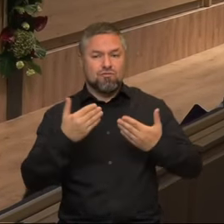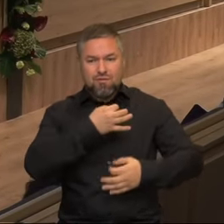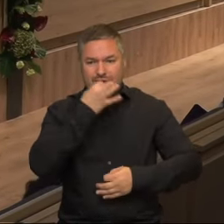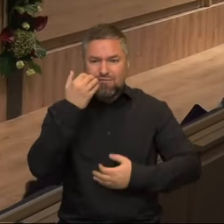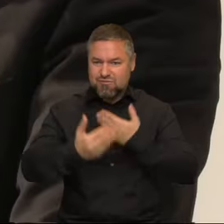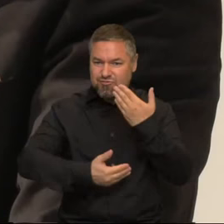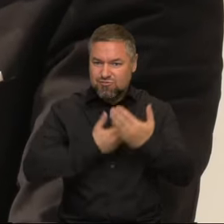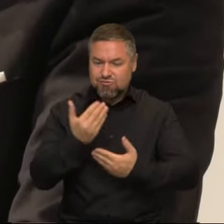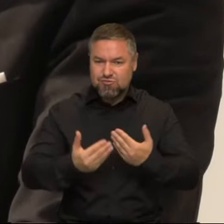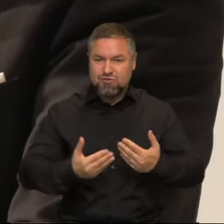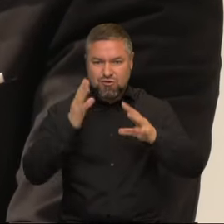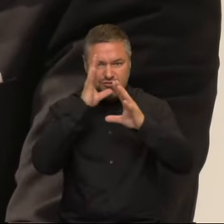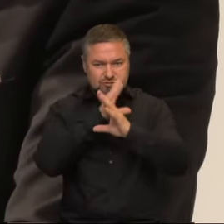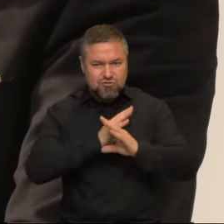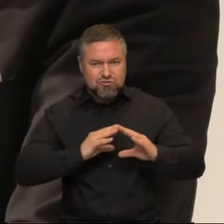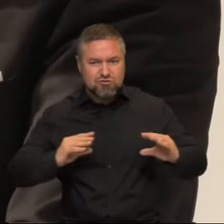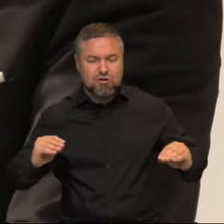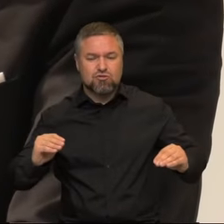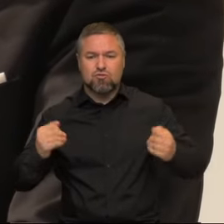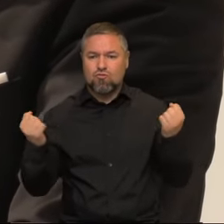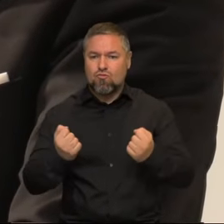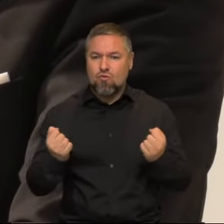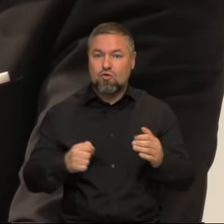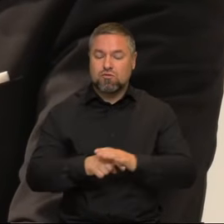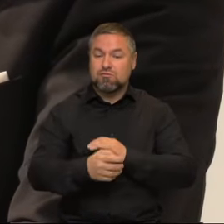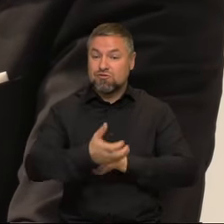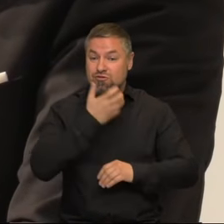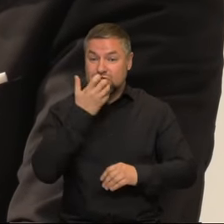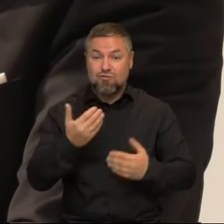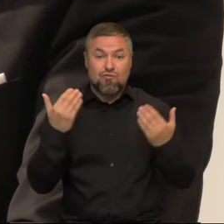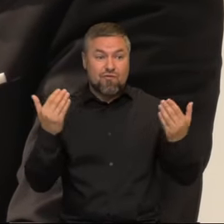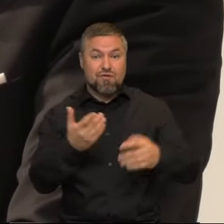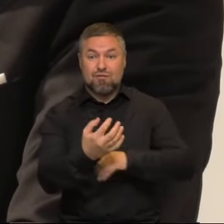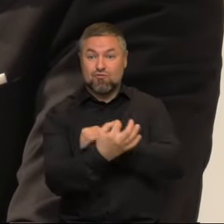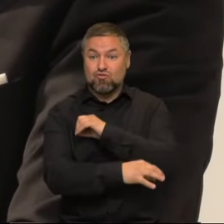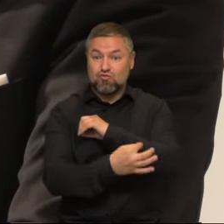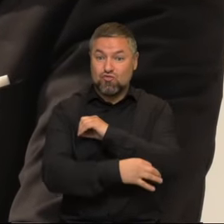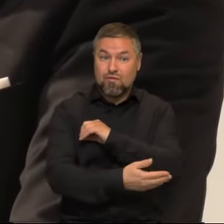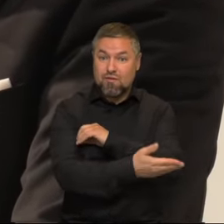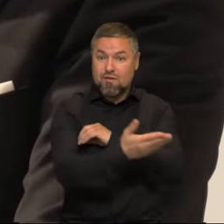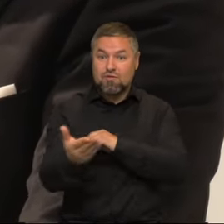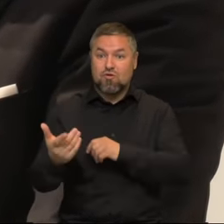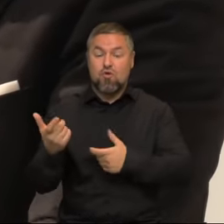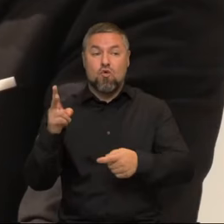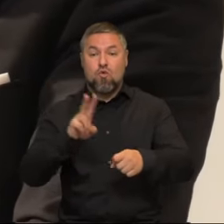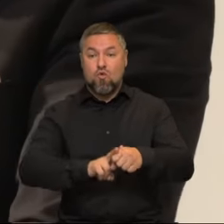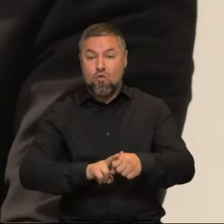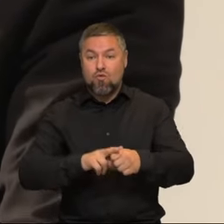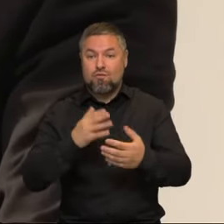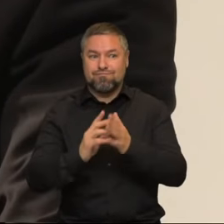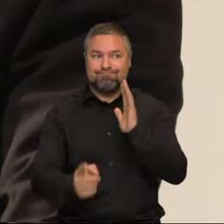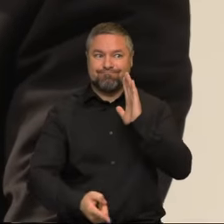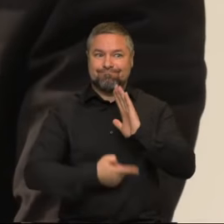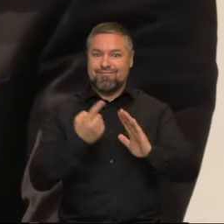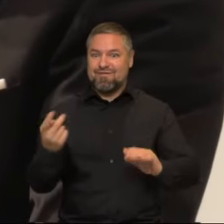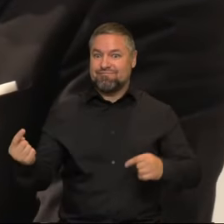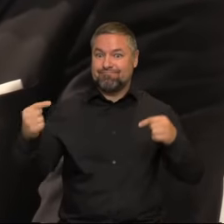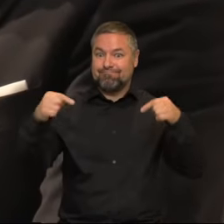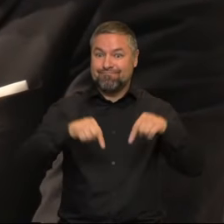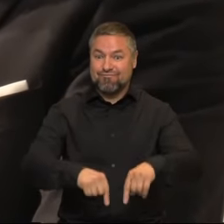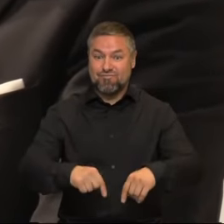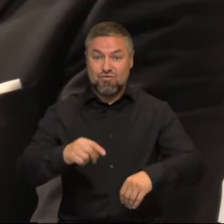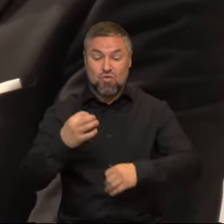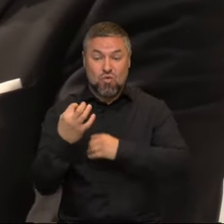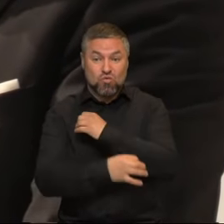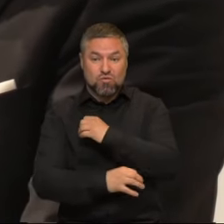i wyrazy głębokiego szacunku. Szczególnie ciepło witam studentów, którzy mury uczelni przekraczają po raz pierwszy